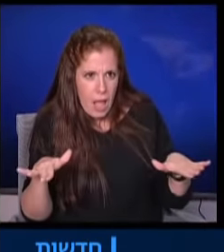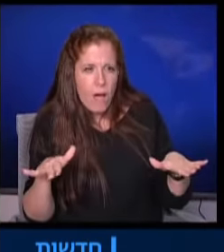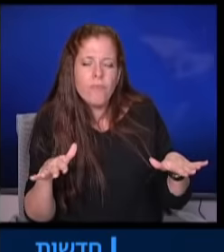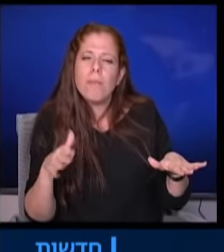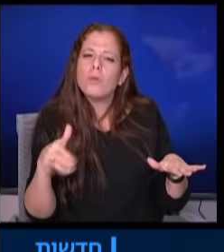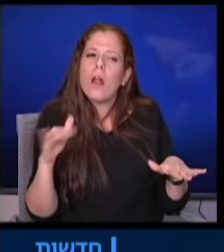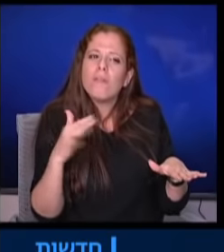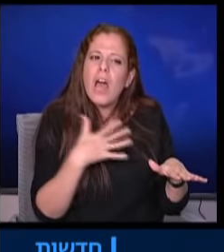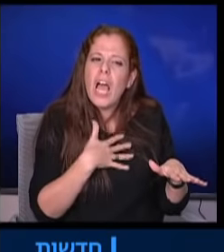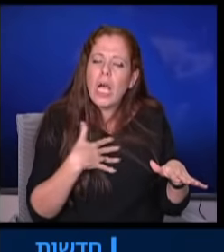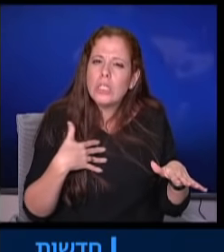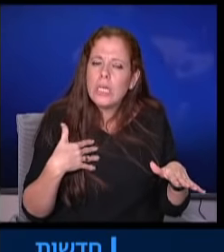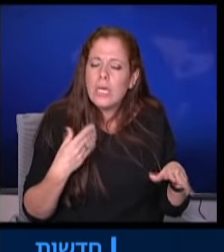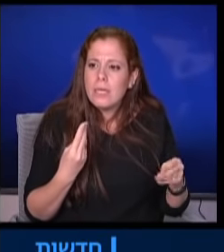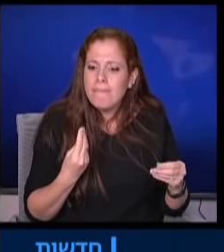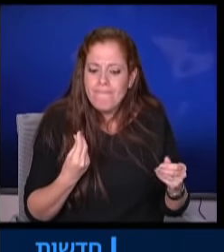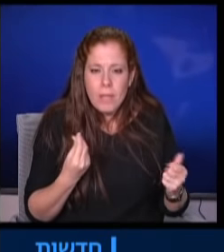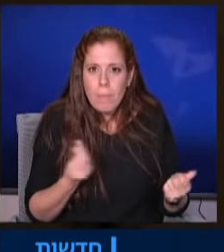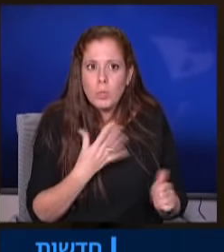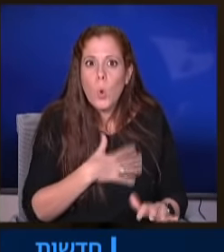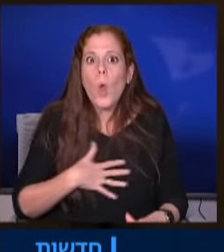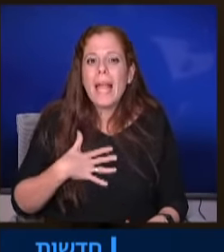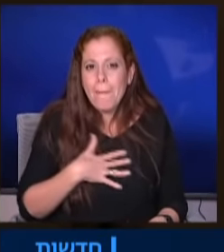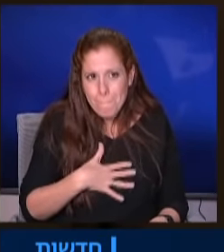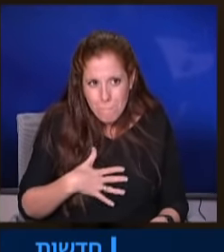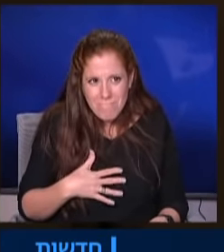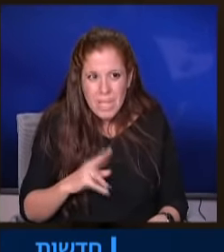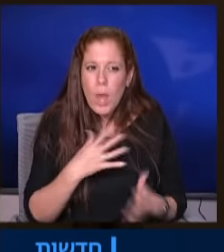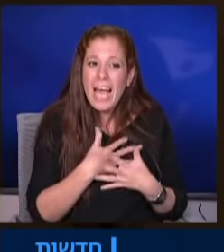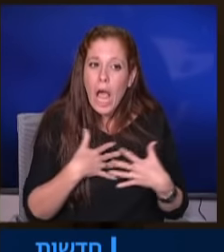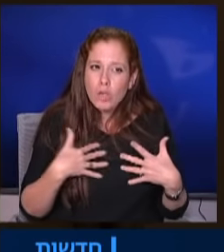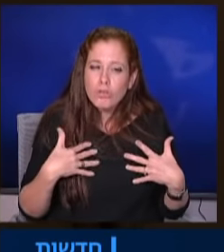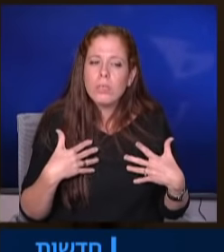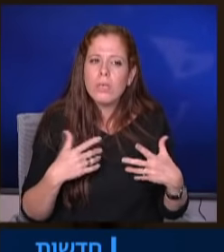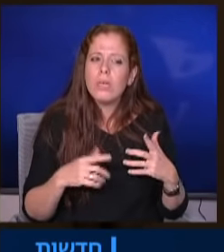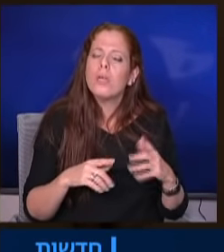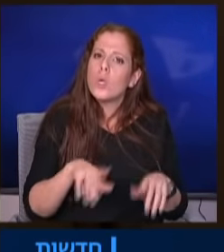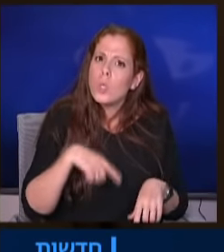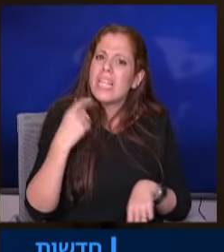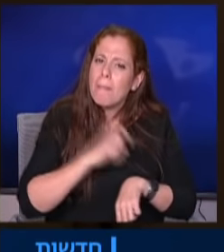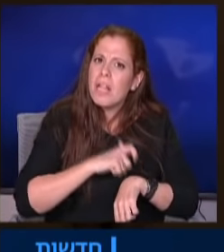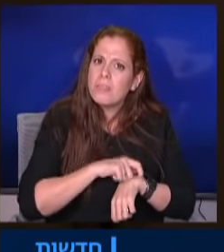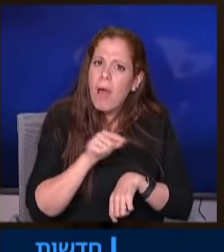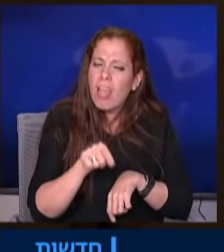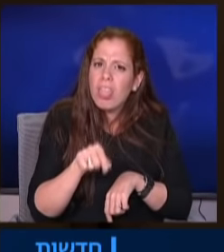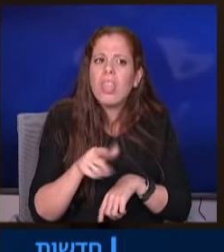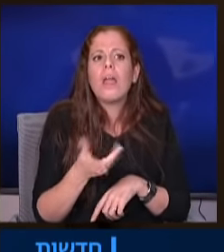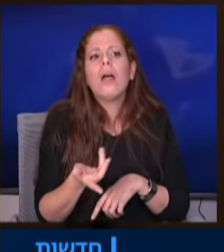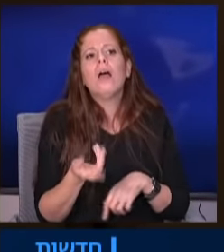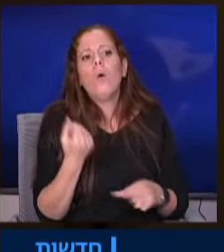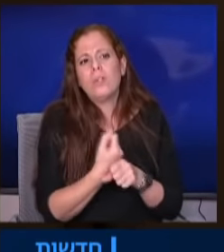שלב פתאום הרגשתי משהו לא נעים. כאילו הרגשתי שמשהו עורך שם יותר מדי זמן. הוא עשה בדיקה